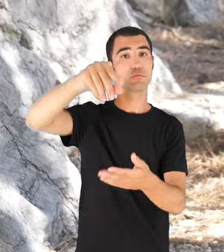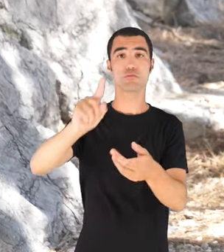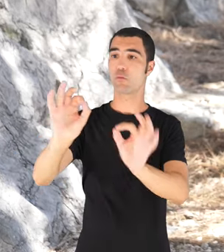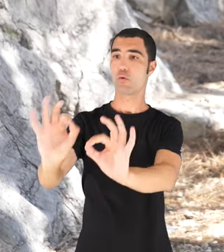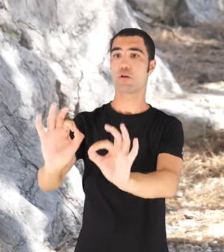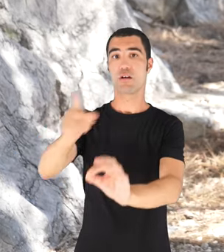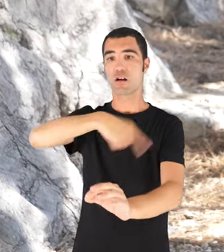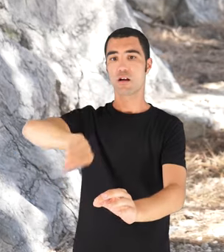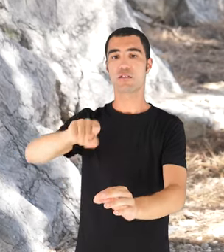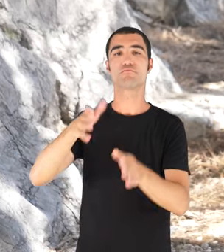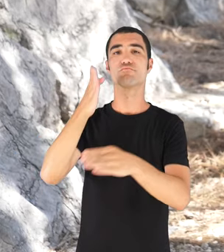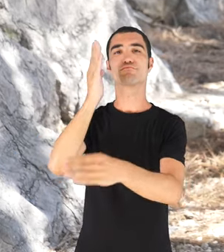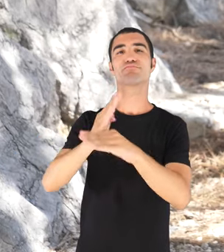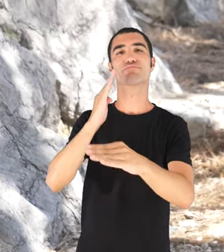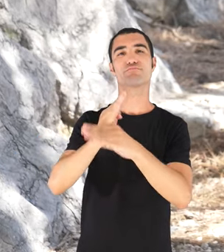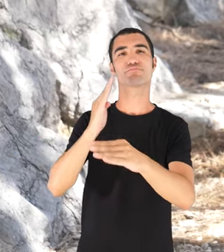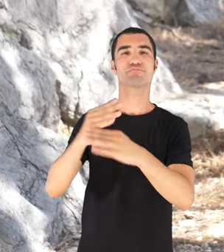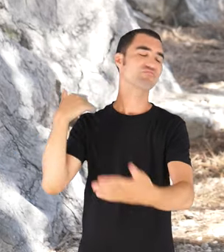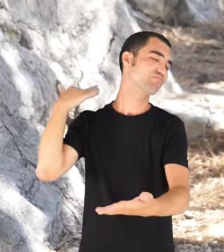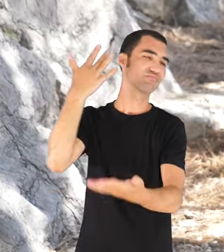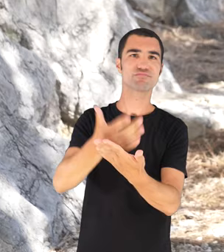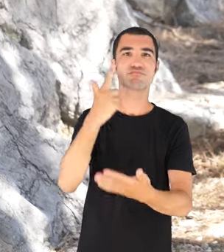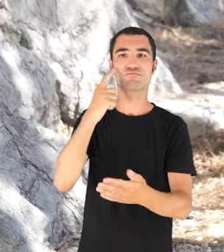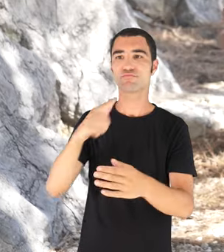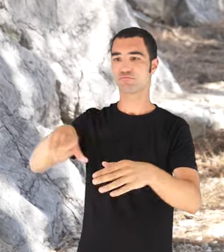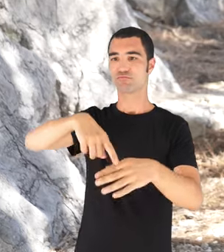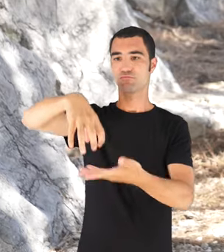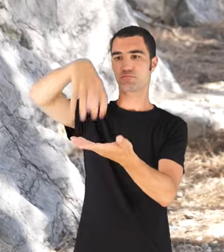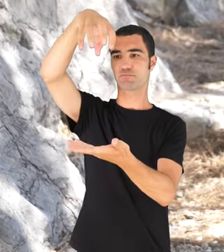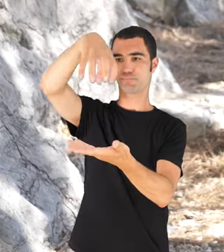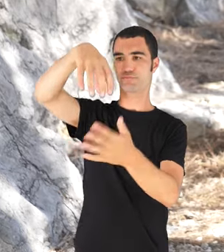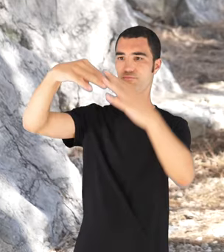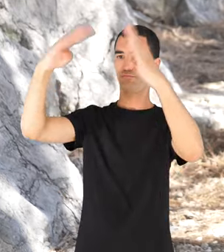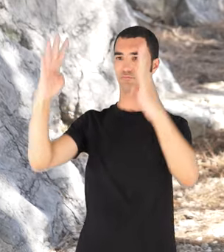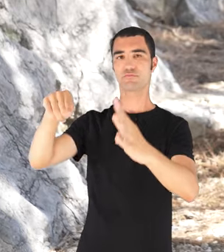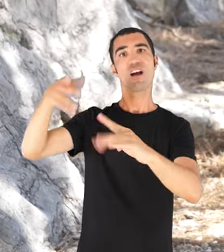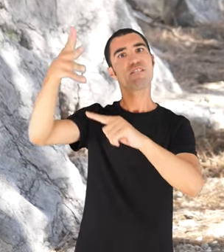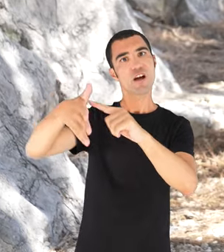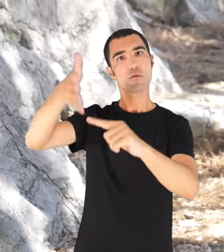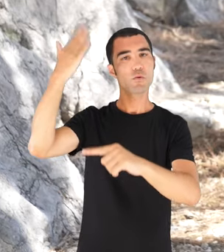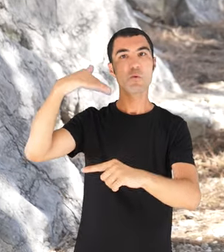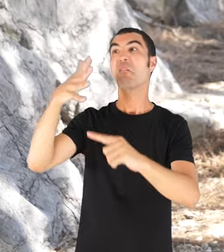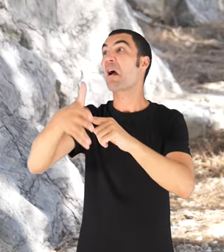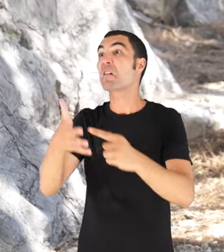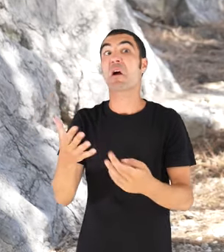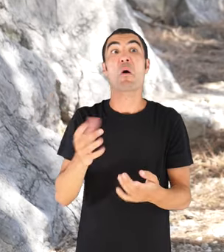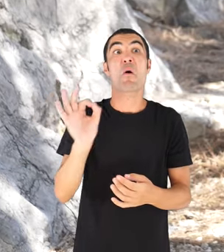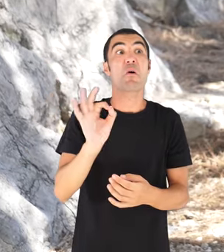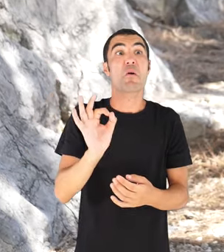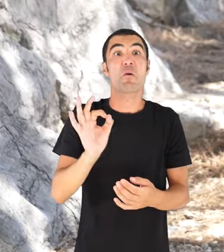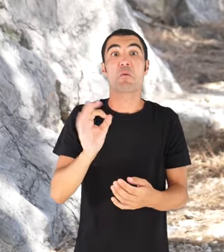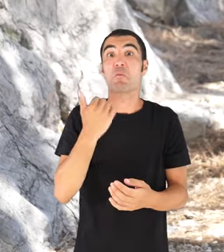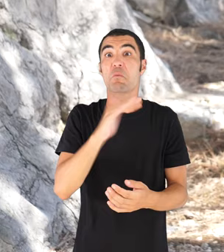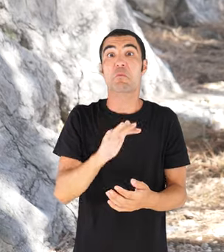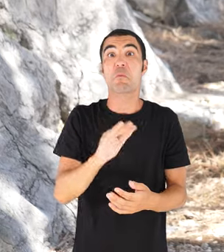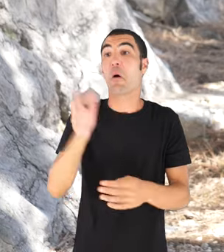era allò de tota la vida, que abans hi havia una estructura que era una fàbrica. No sé si era fàbrica o